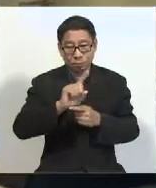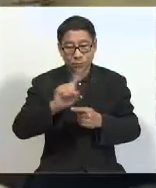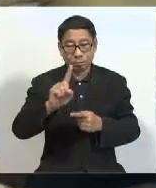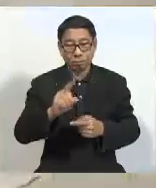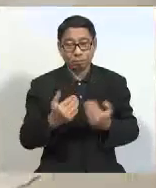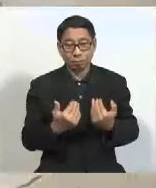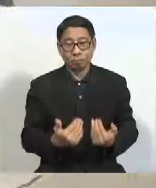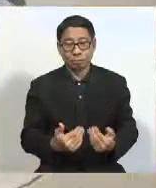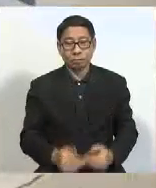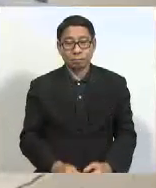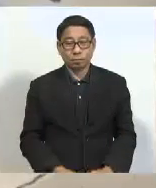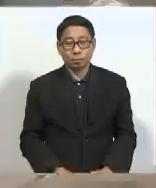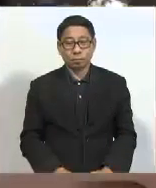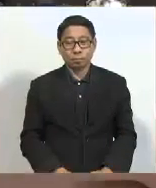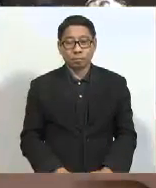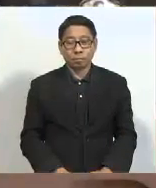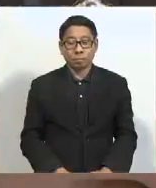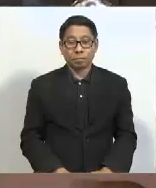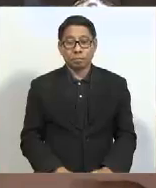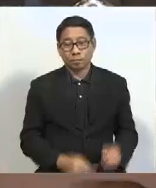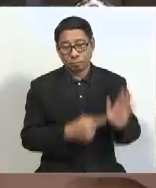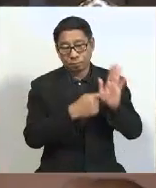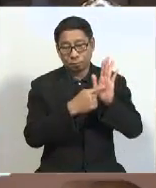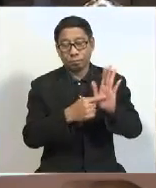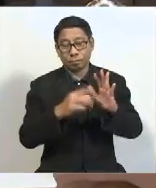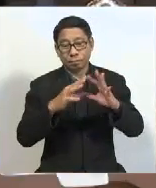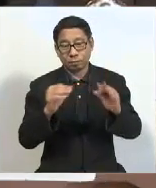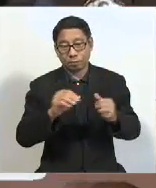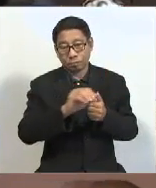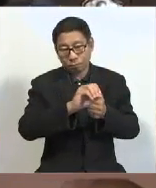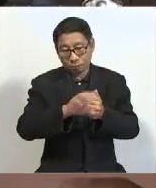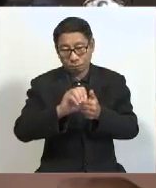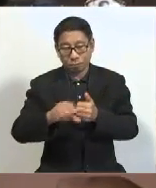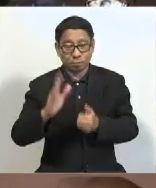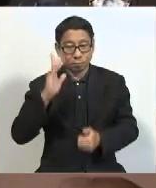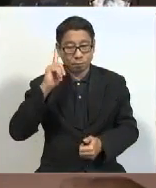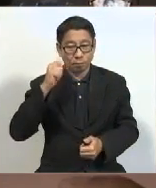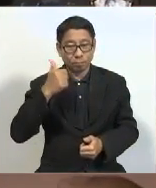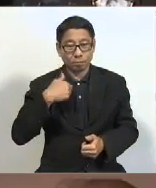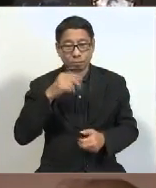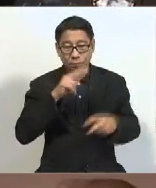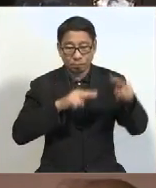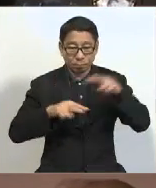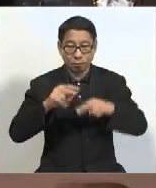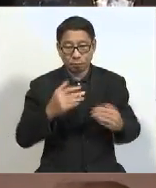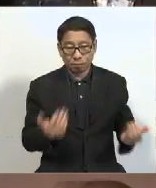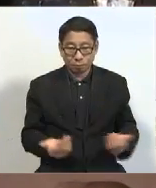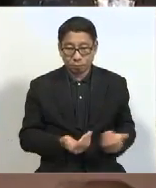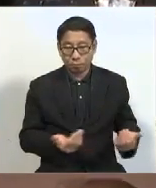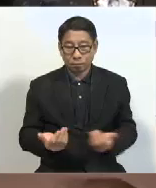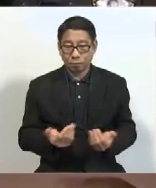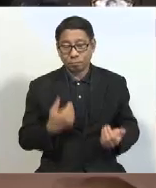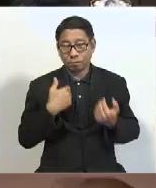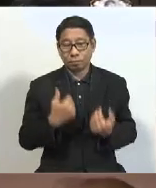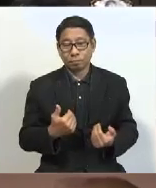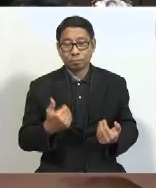รณีนี้กันหน่อยค่ะ อันนี้ก็เป็นอุทาหรณ์นะครับฝากถึงคุณพ่อคุณแม่ที่จะดูแลบุตรหลานของท่านกรณี